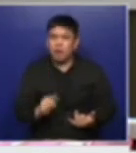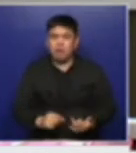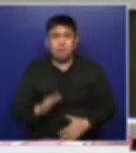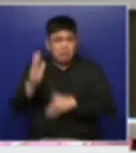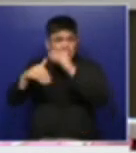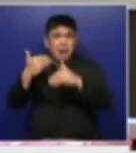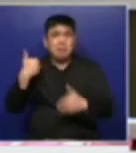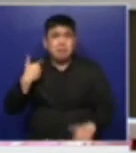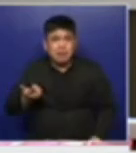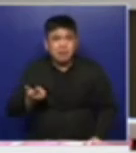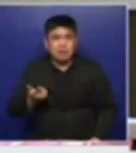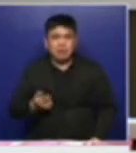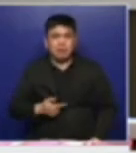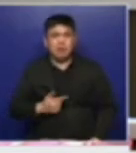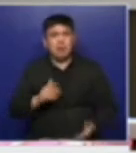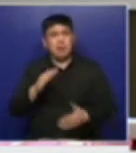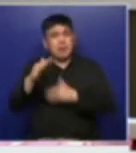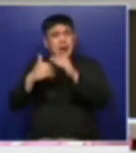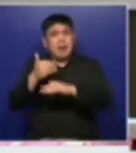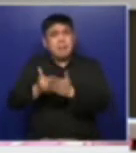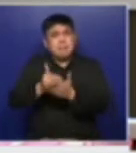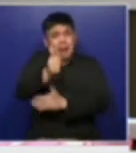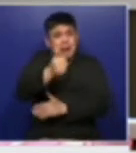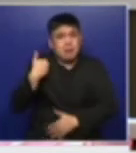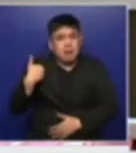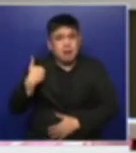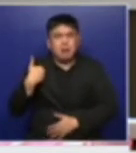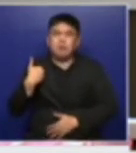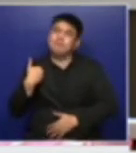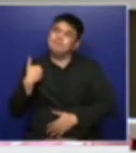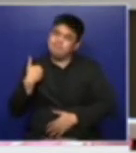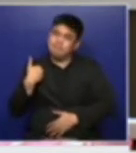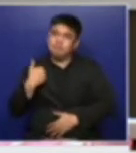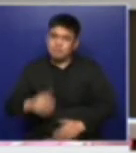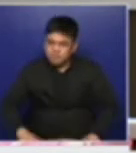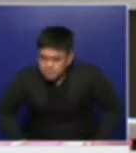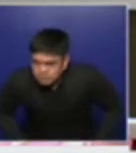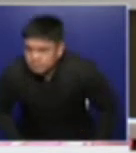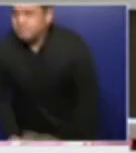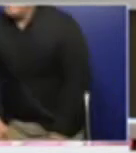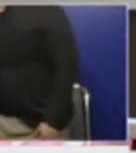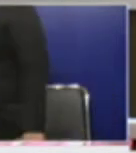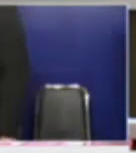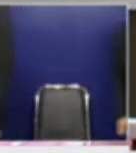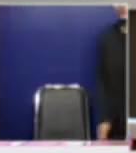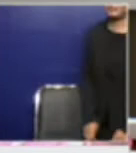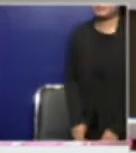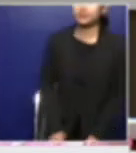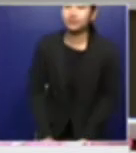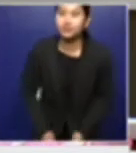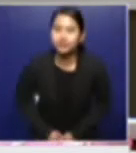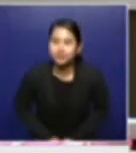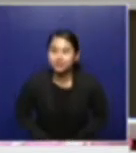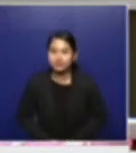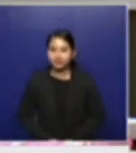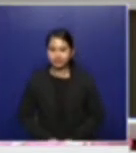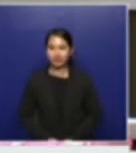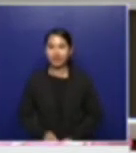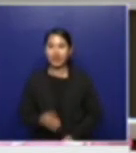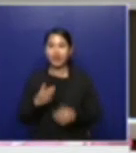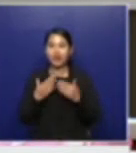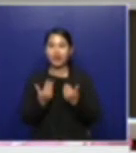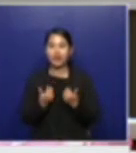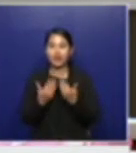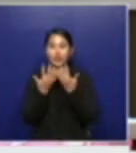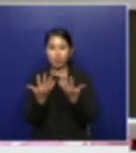ไหนประสบผลสำเร็จเป็นอย่างไรเรามานั่งในสภาก็โต้เถียงกันไปกันมาก็ไม่เห็นว่าจะ